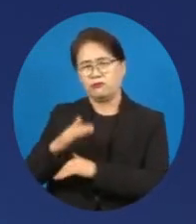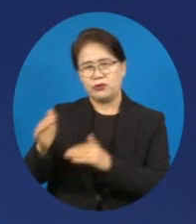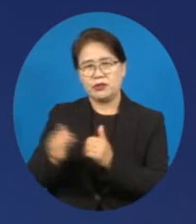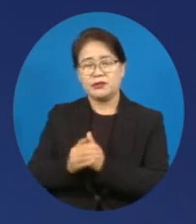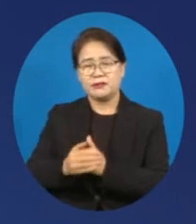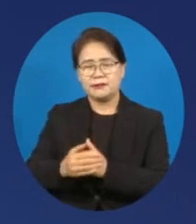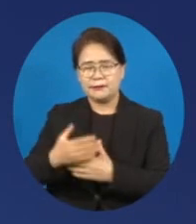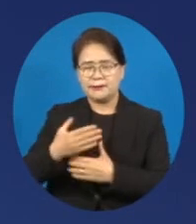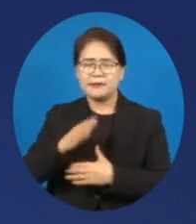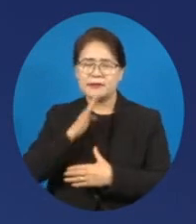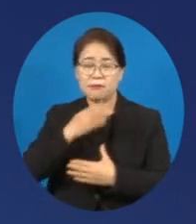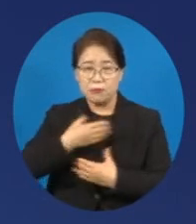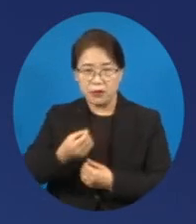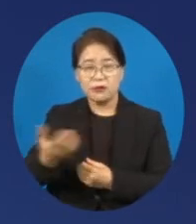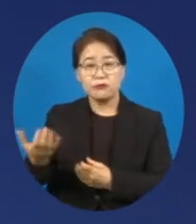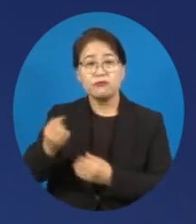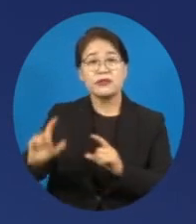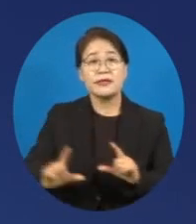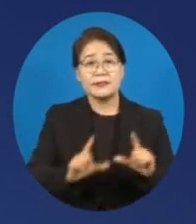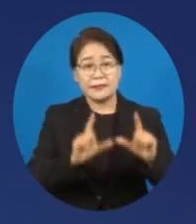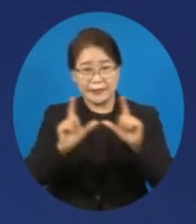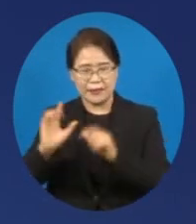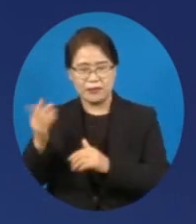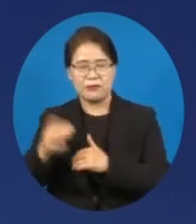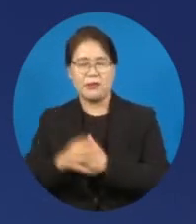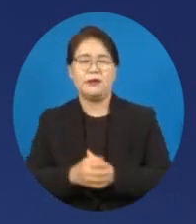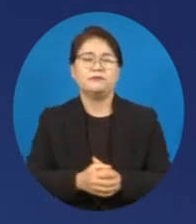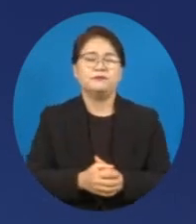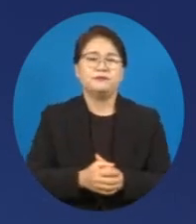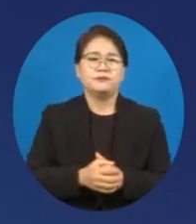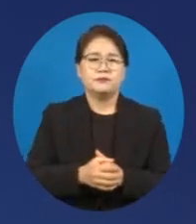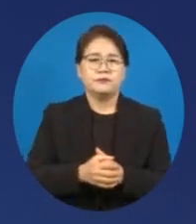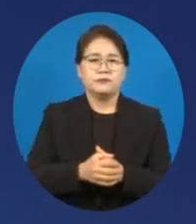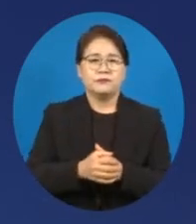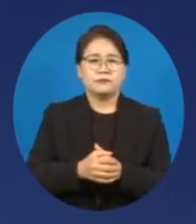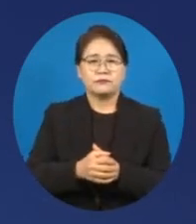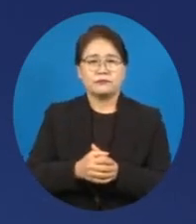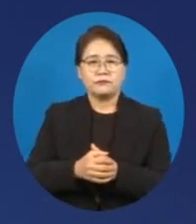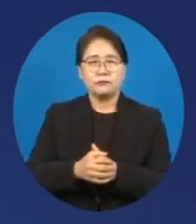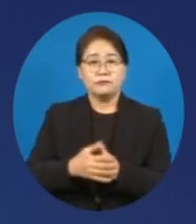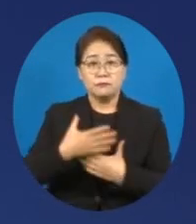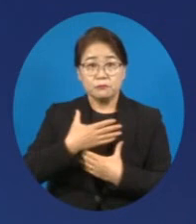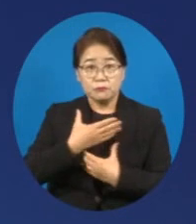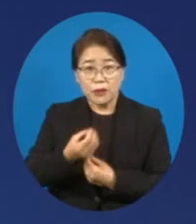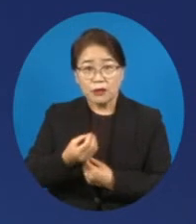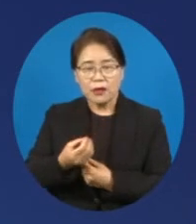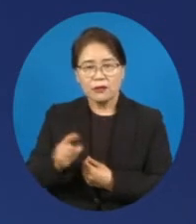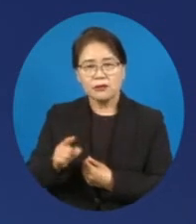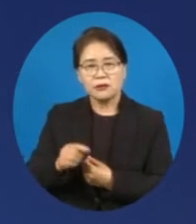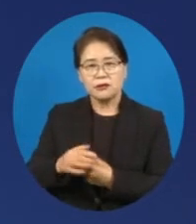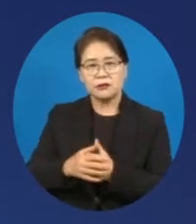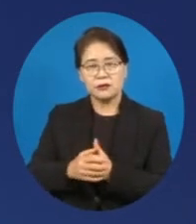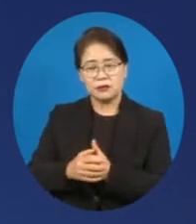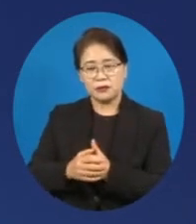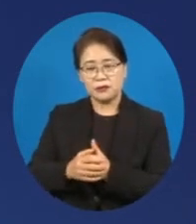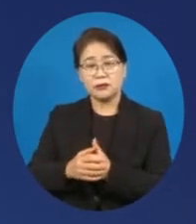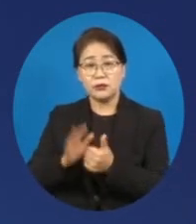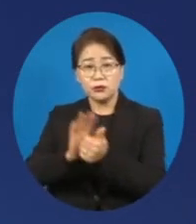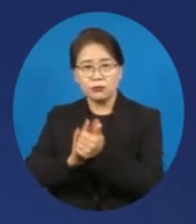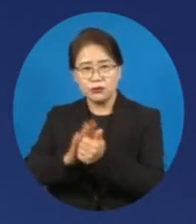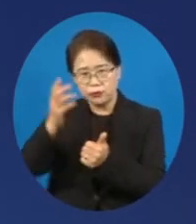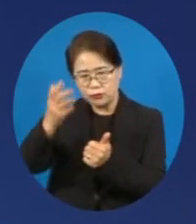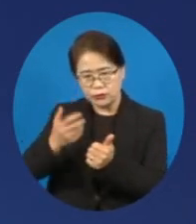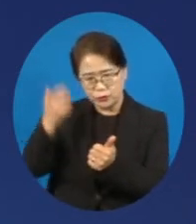부활로 인하여 우리에게 주어진 열매이기 때문에 그렇습니다 그런데이 평강을 보혜사 성령께서